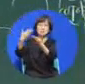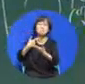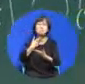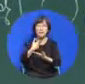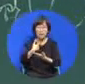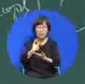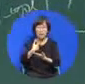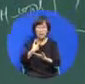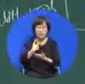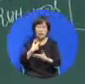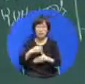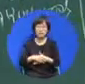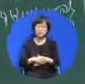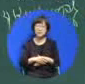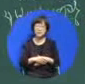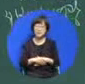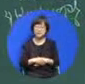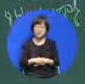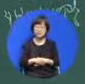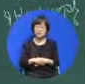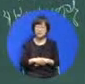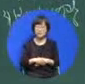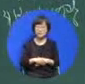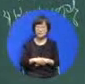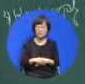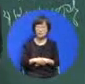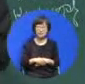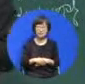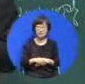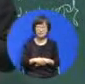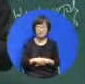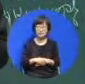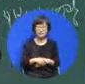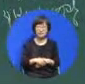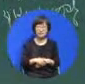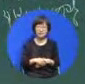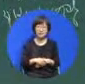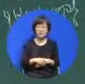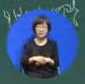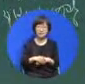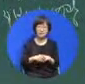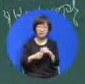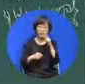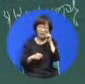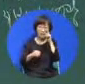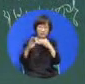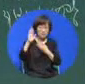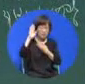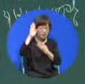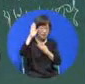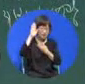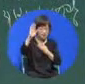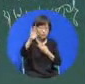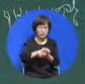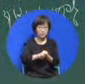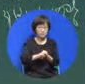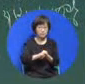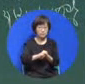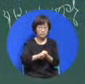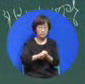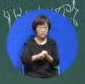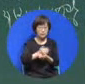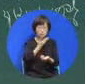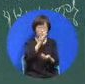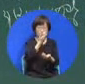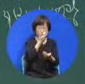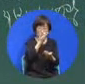college years and was awarded for several things. 렘넌트 시대에 중요한 역사적인 걸 남길 거다. 저는 그렇게 기도하고 있습니다. And